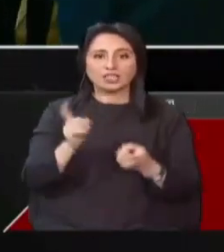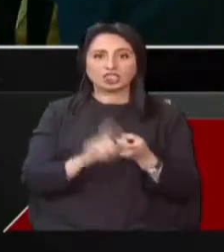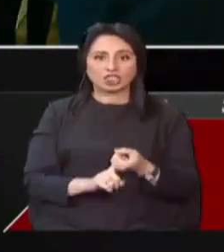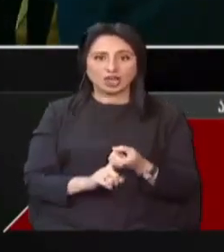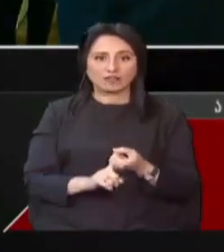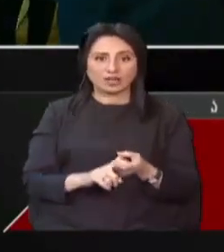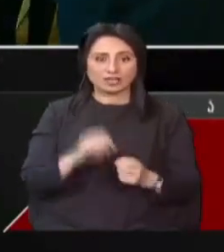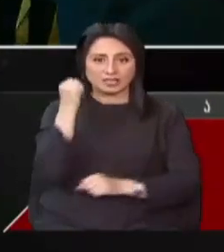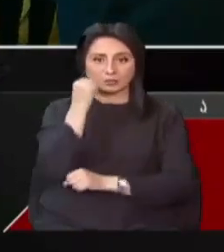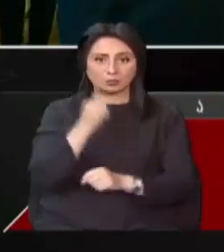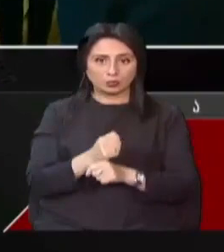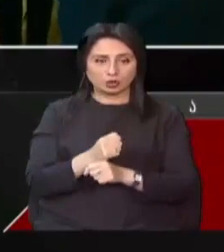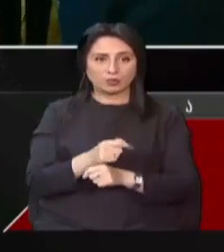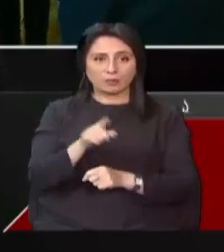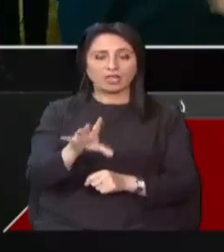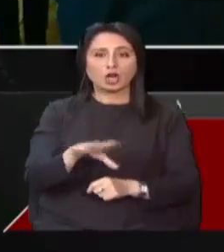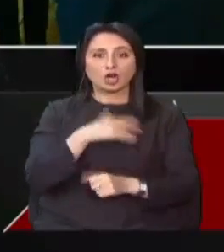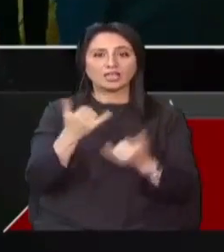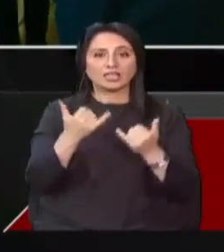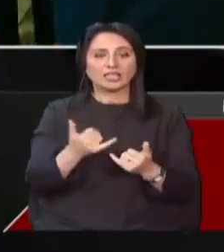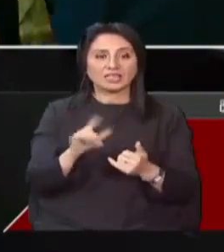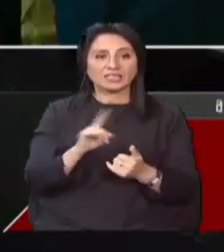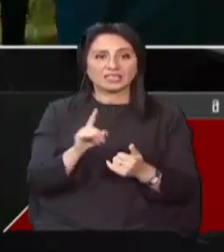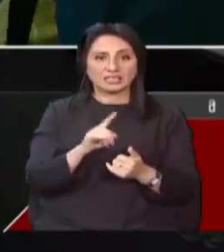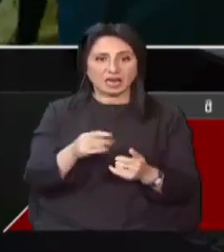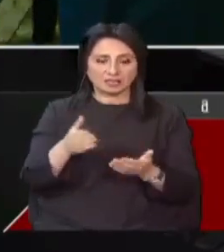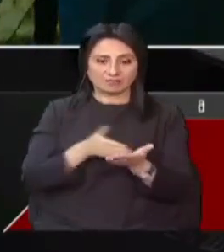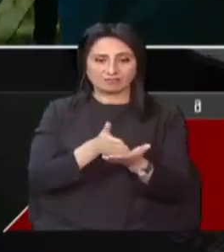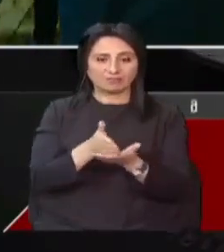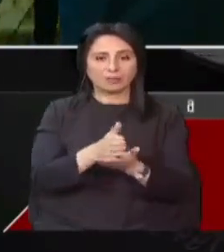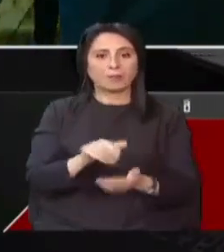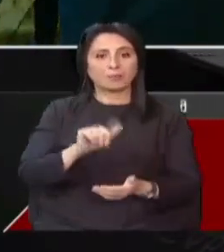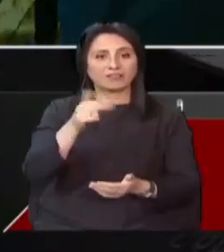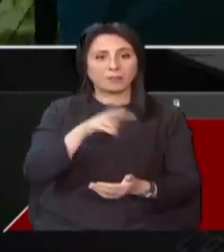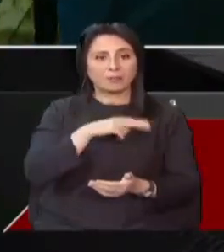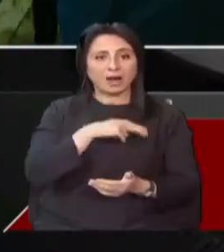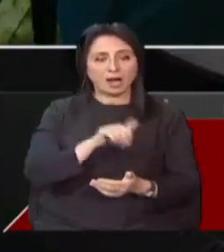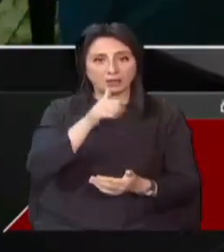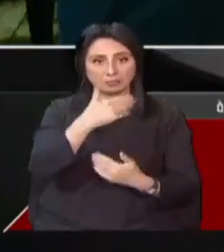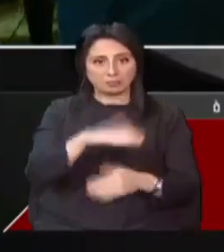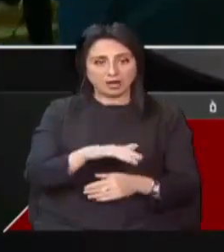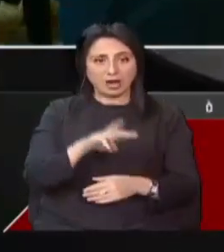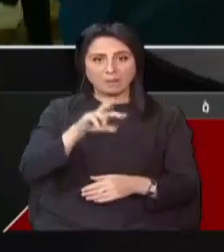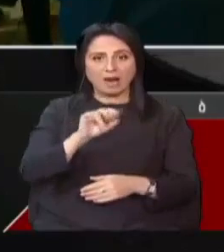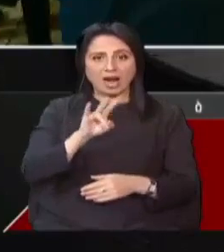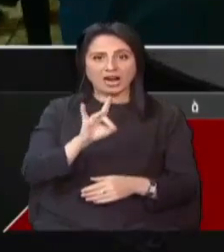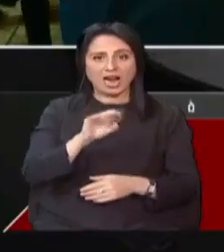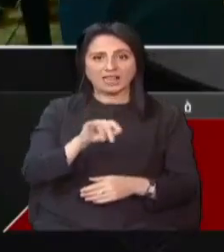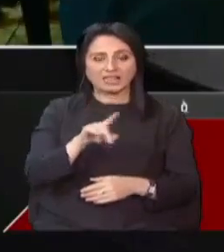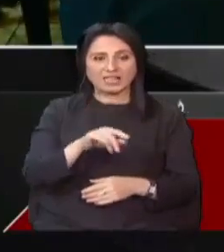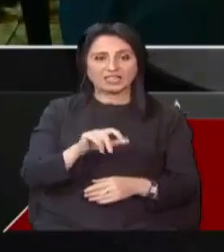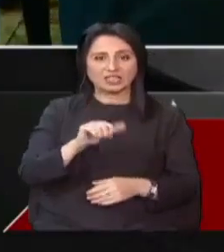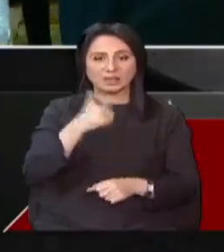შეეხება მაღაროელებს, მათ ჰქონდათ დღეს გარკვეული მარშრუტი, ისინი პარლამენტიდან გაემართნენ Georgian Manganezis